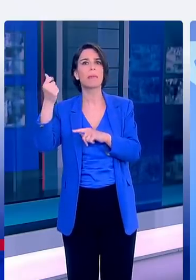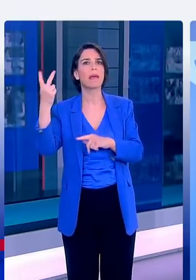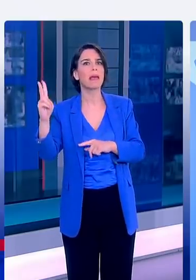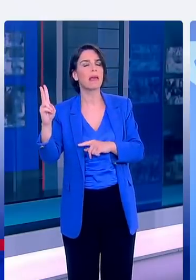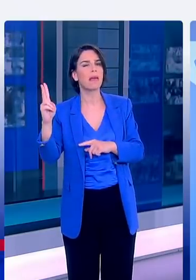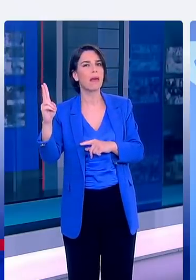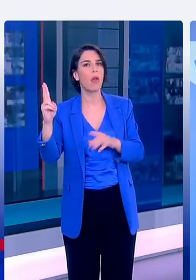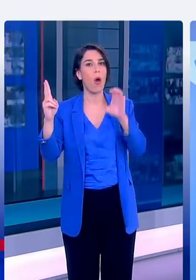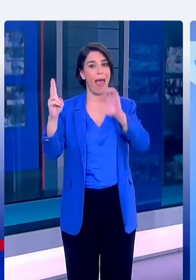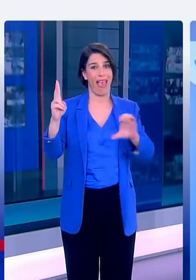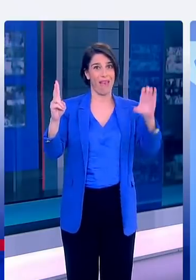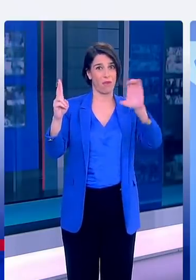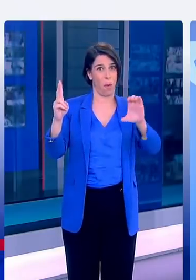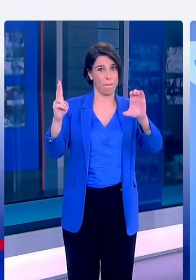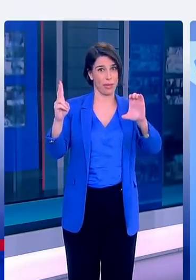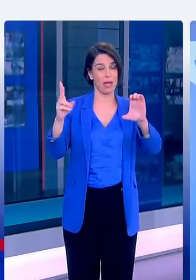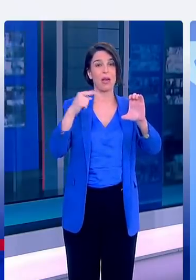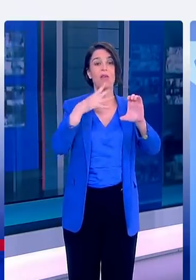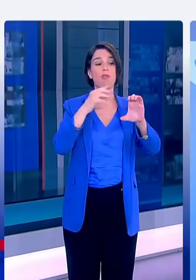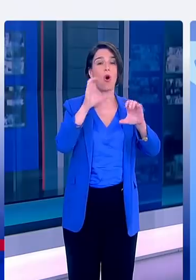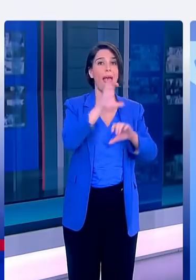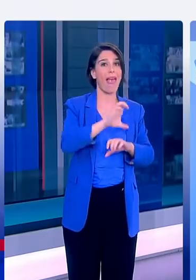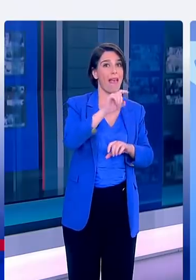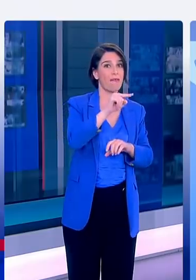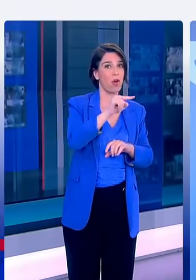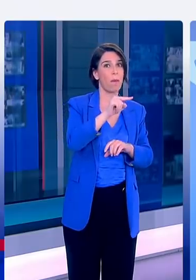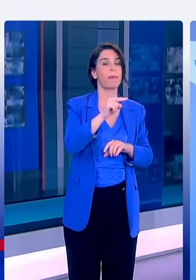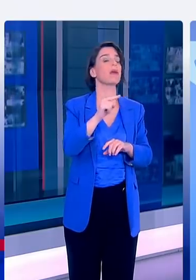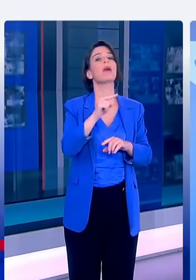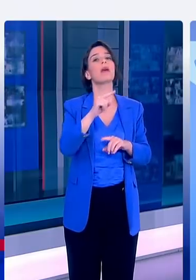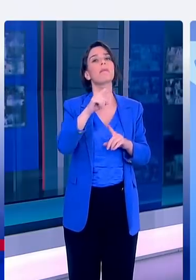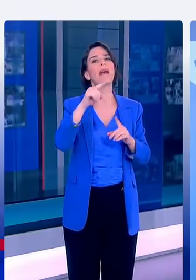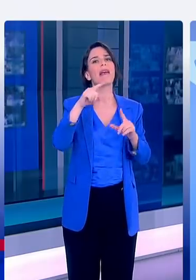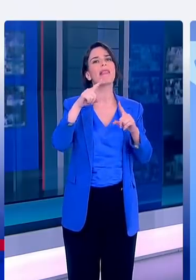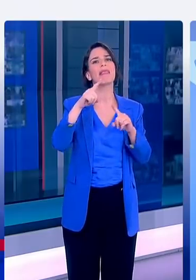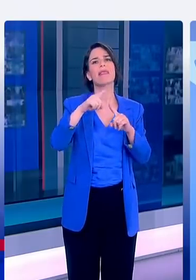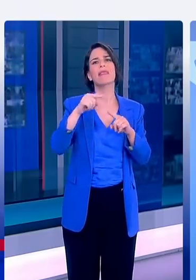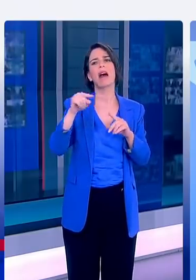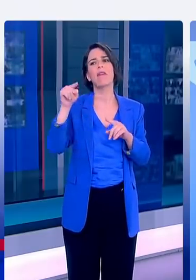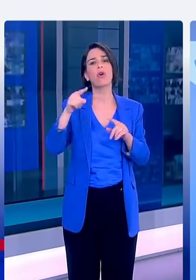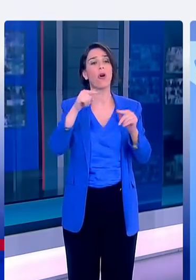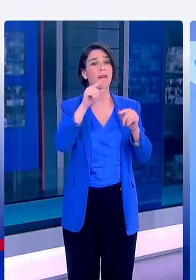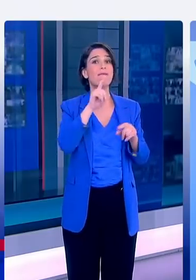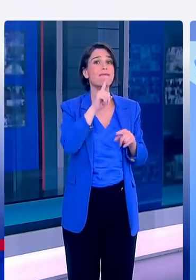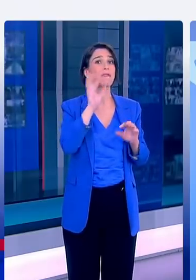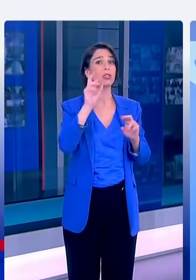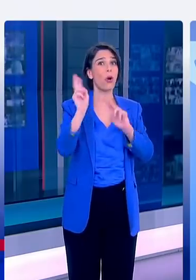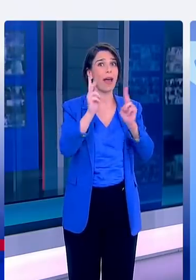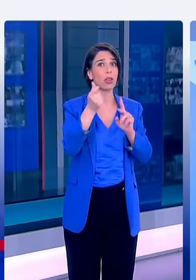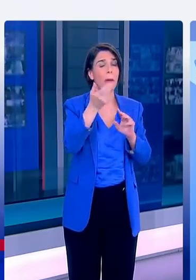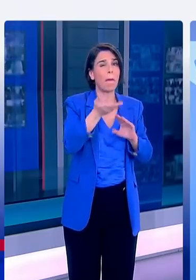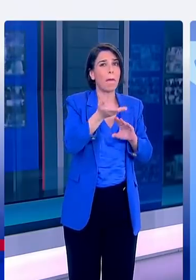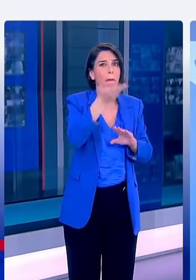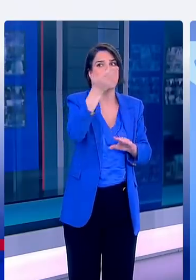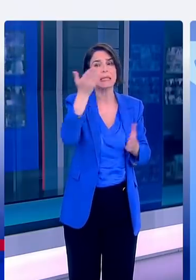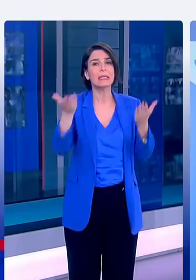επειδή είναι συνδεδεμένο το αέριο στη σπότ αγορά με τον δίκτυο TTF, πληρώνει πολύ πιο ακριβά το ίδιο φυσικό αέριο σε